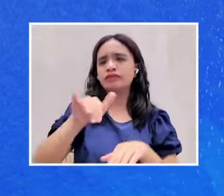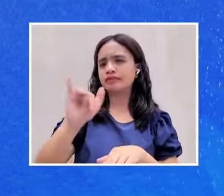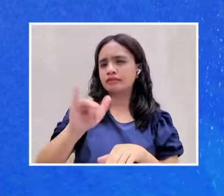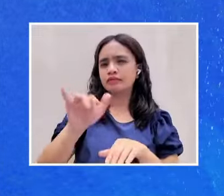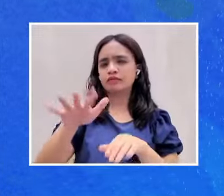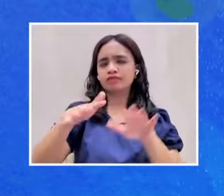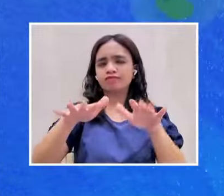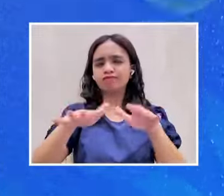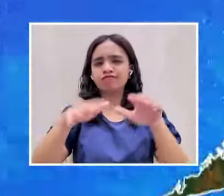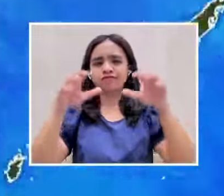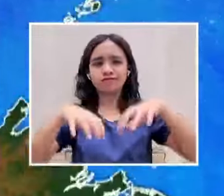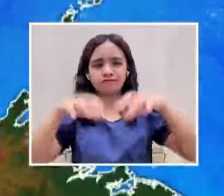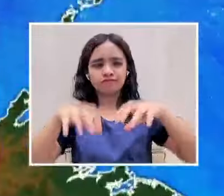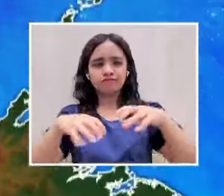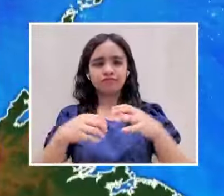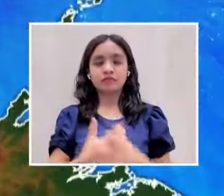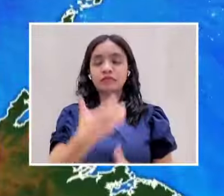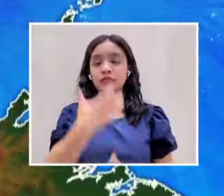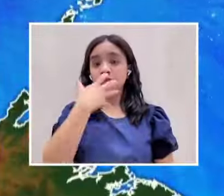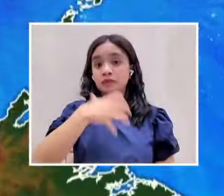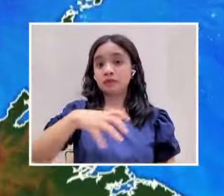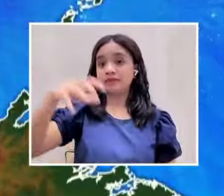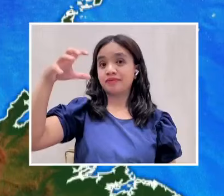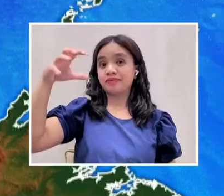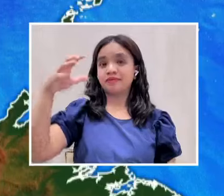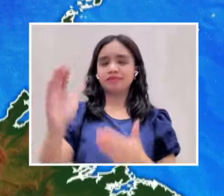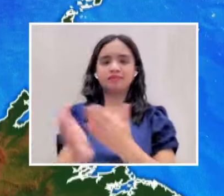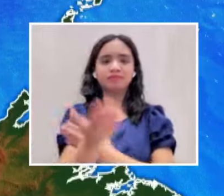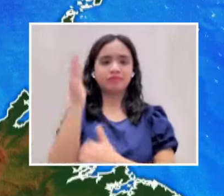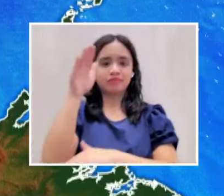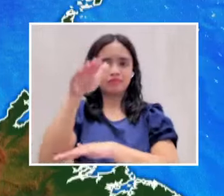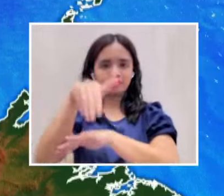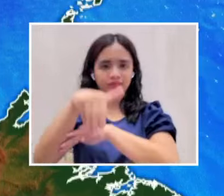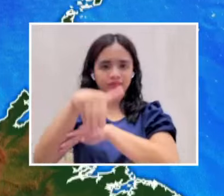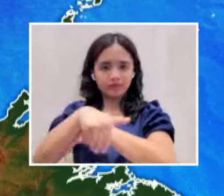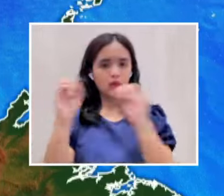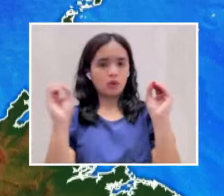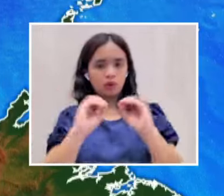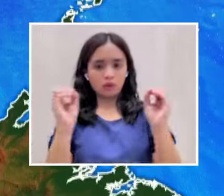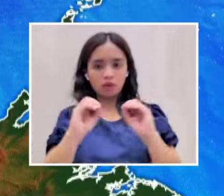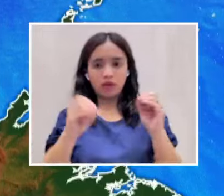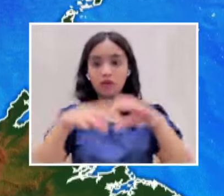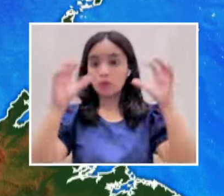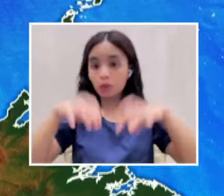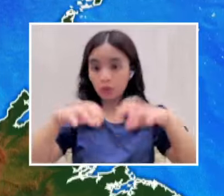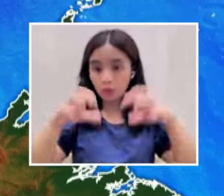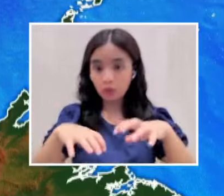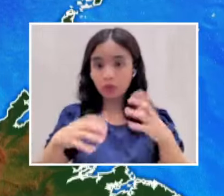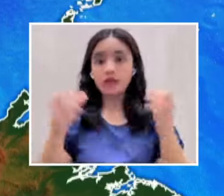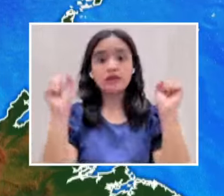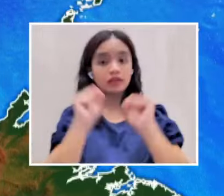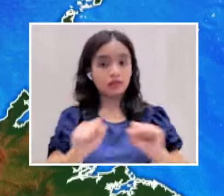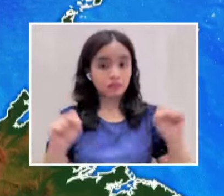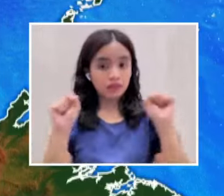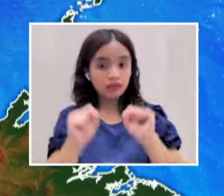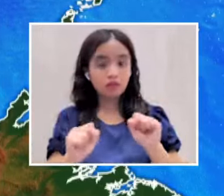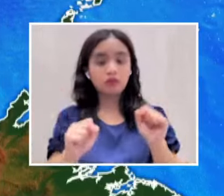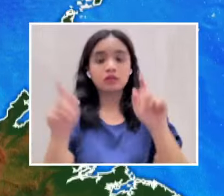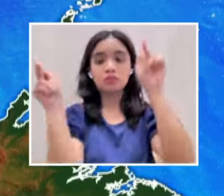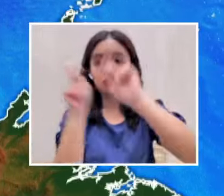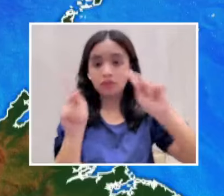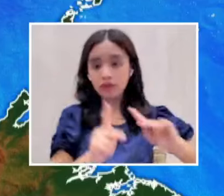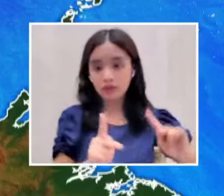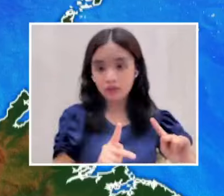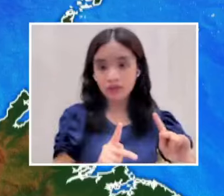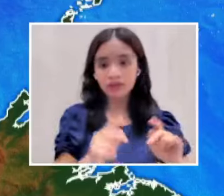amihan. Maaraw naman at maghapon po hanggang gabi, wala pong aasang mga pag-ulan ng Sabado sa Palawan, Visayas at